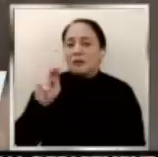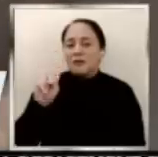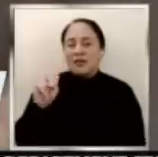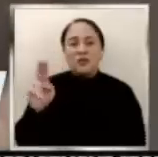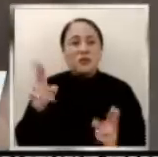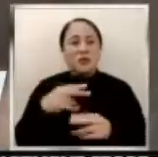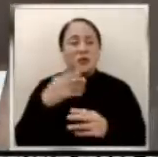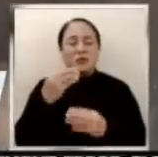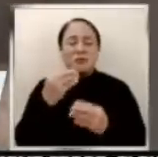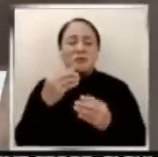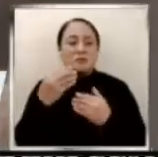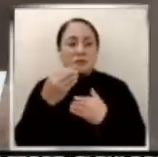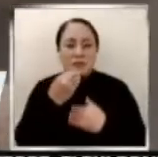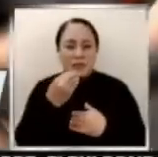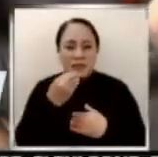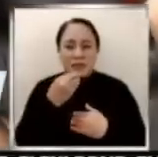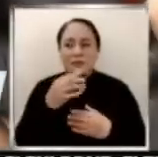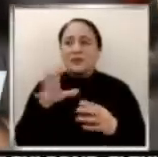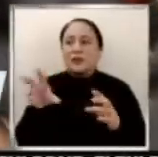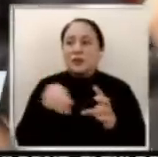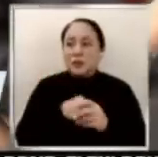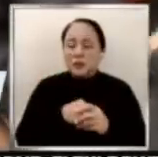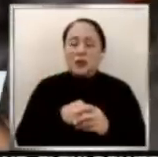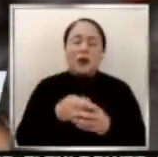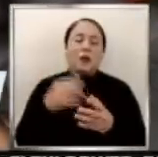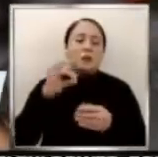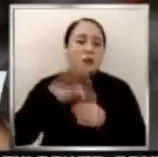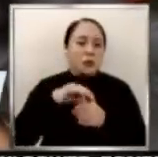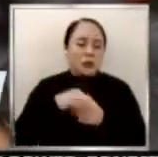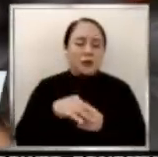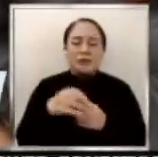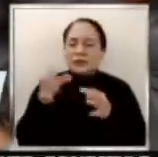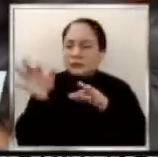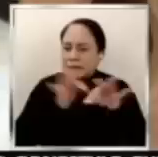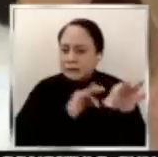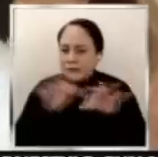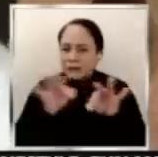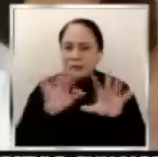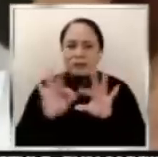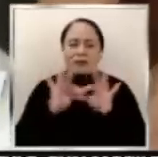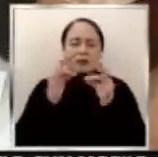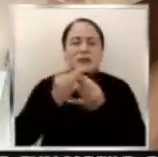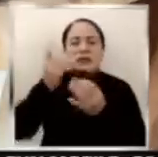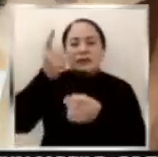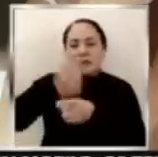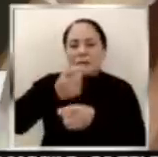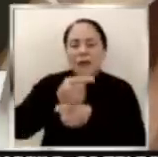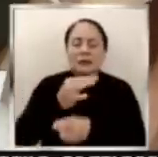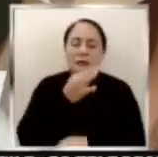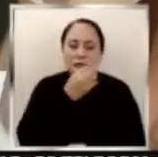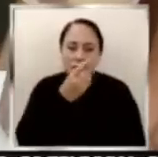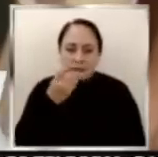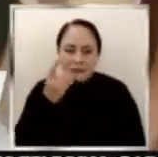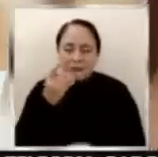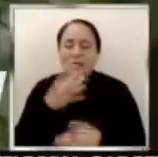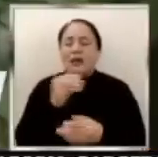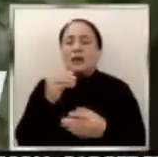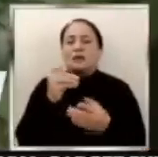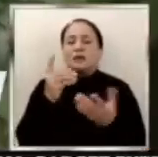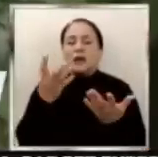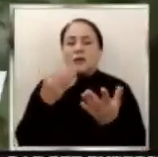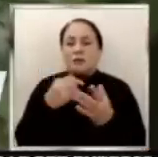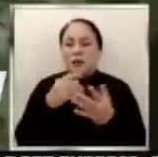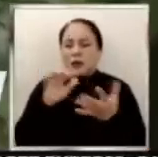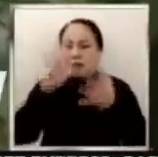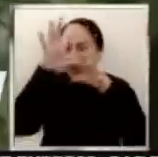natin. Kasama rin sa programa ang pagpapaintindi sa mga pamilya ng tamang diet at tamang practices para maibsan